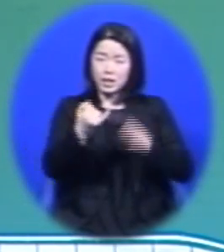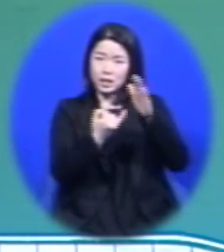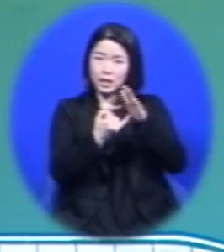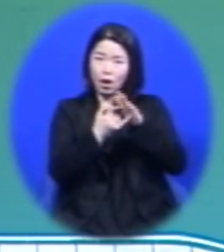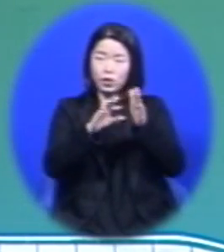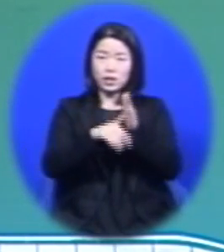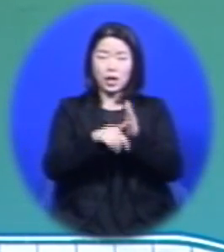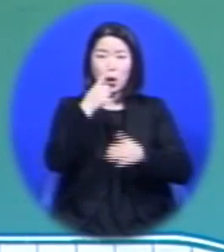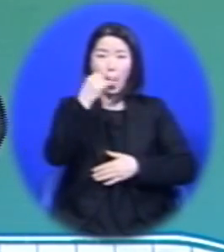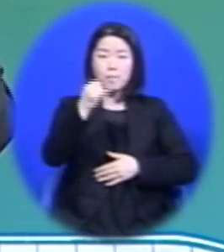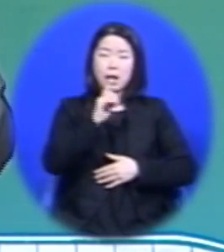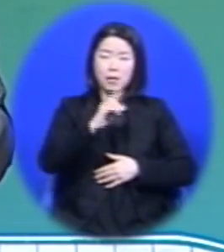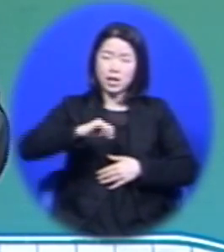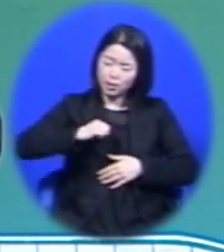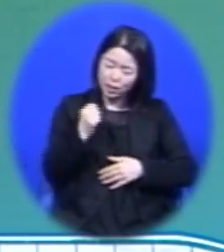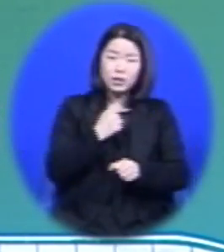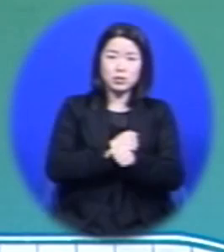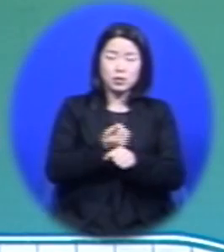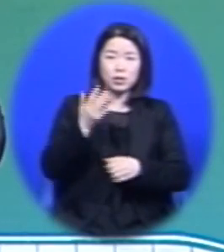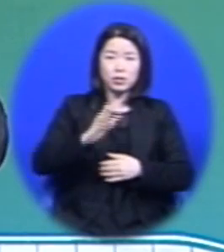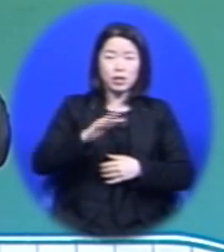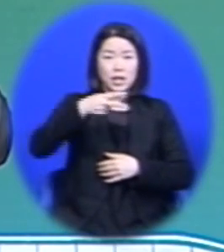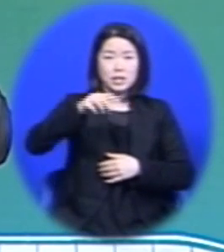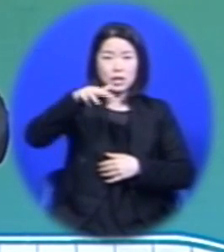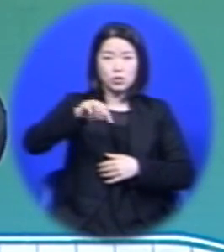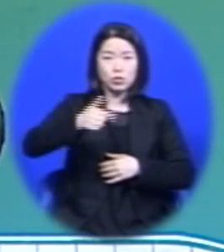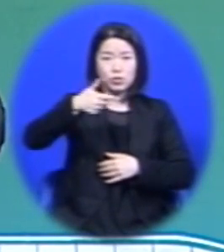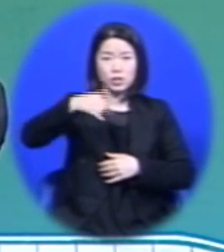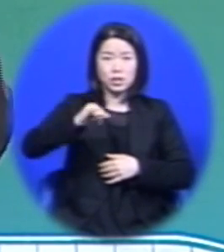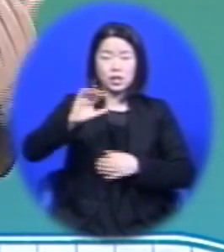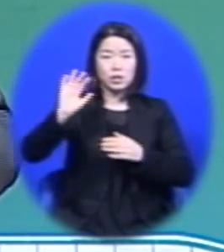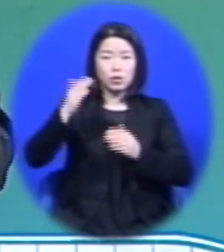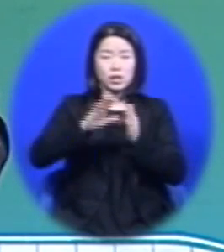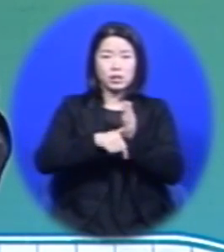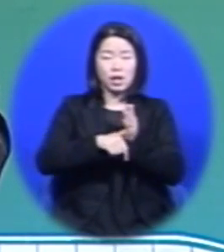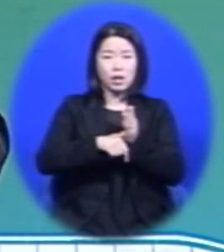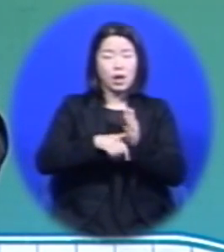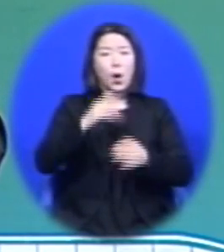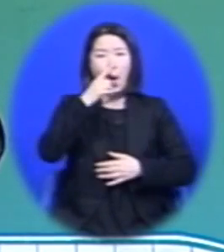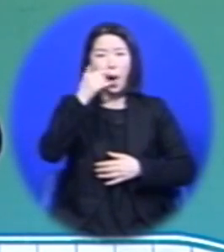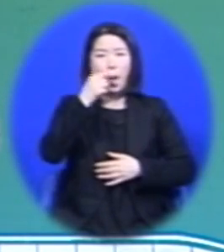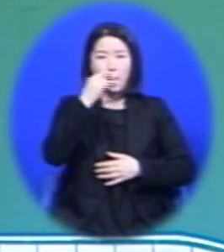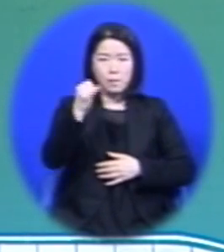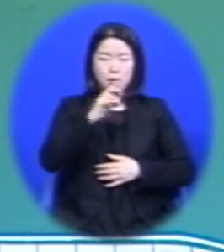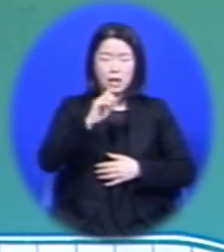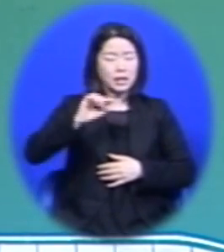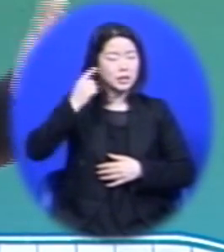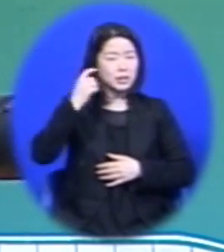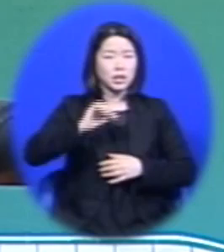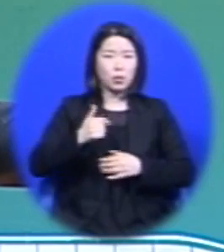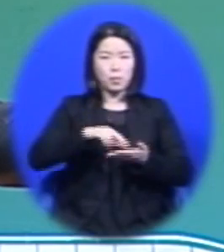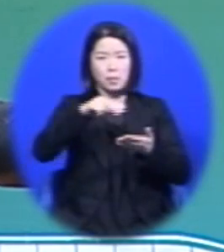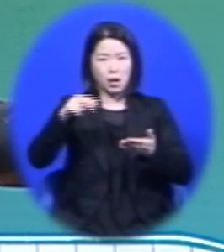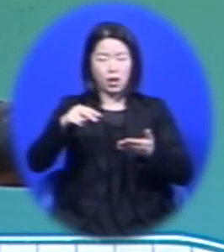잘 듣고 따르다가 사춘기가 되면서 그만 이제 방황하기 시작했습니다. 그러다가